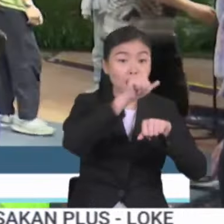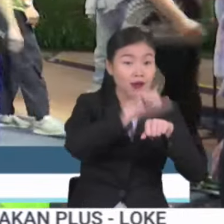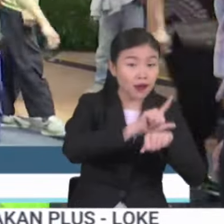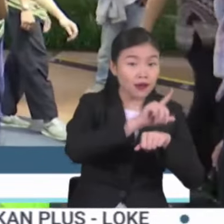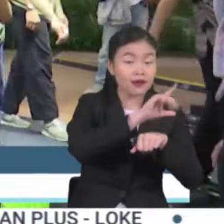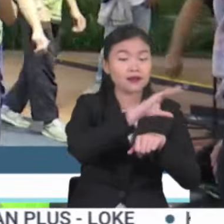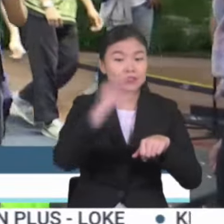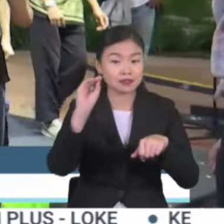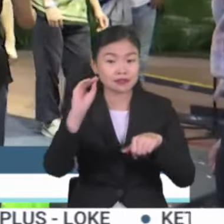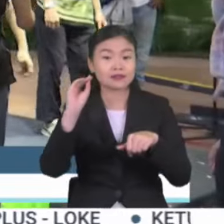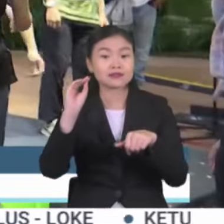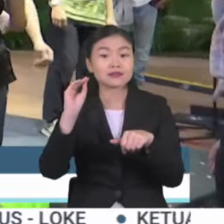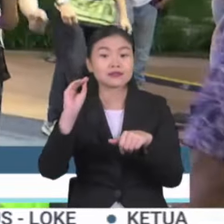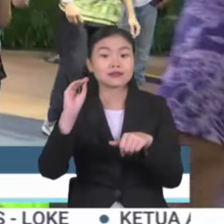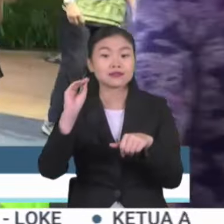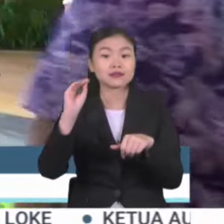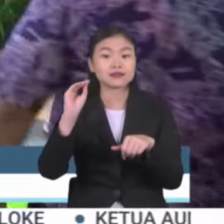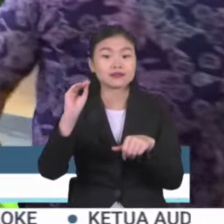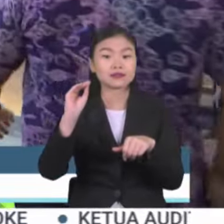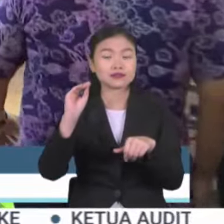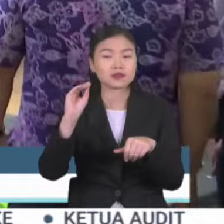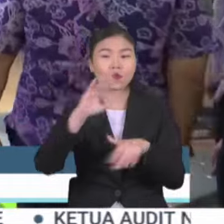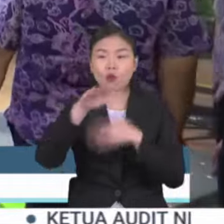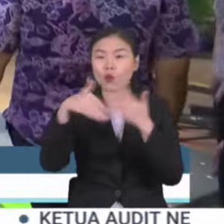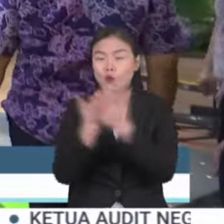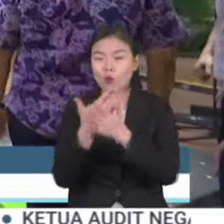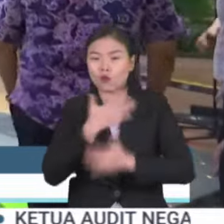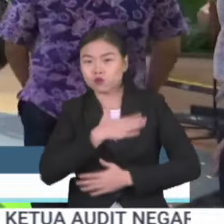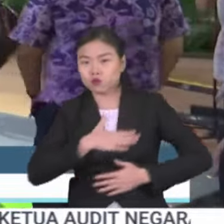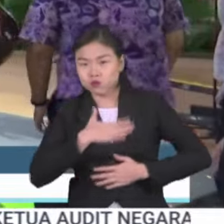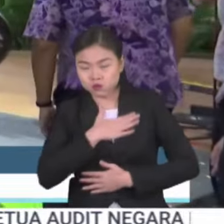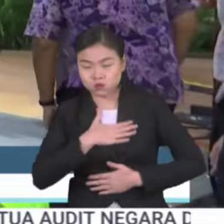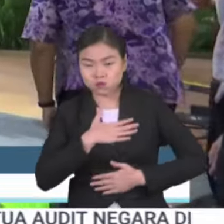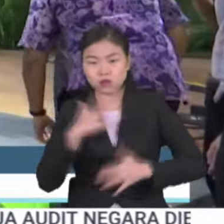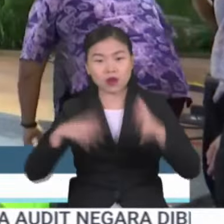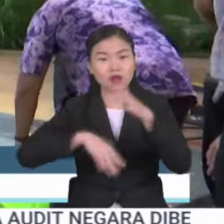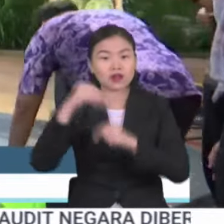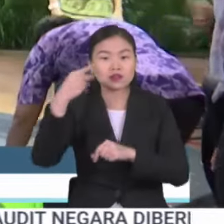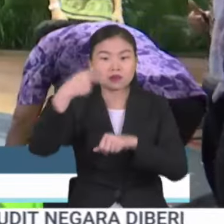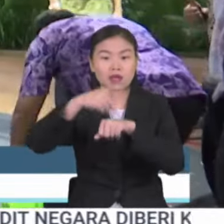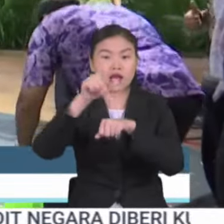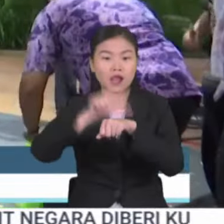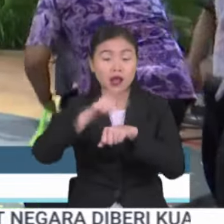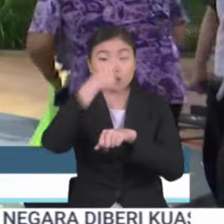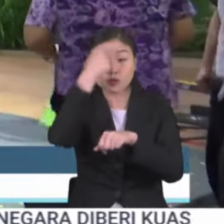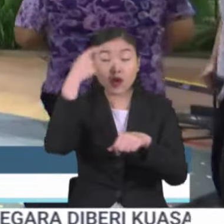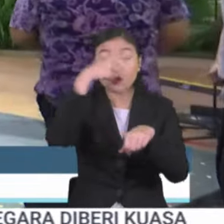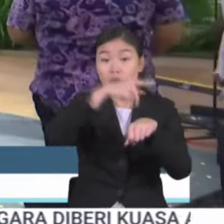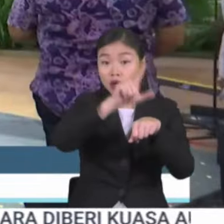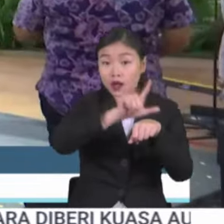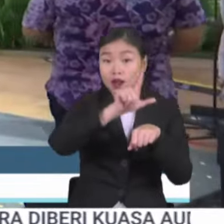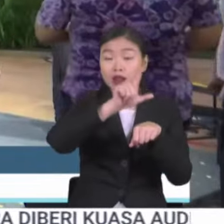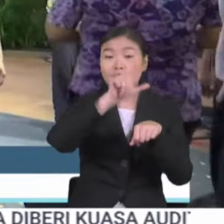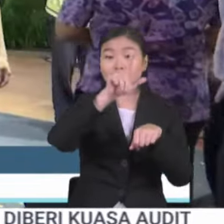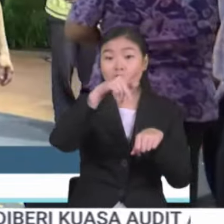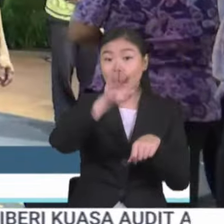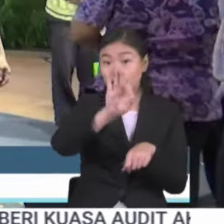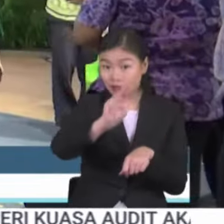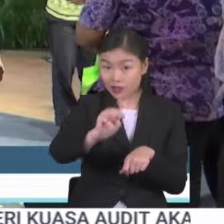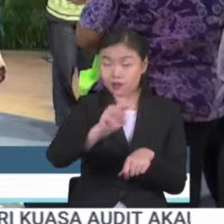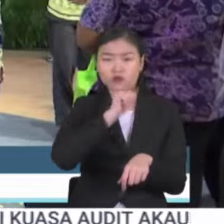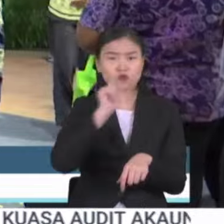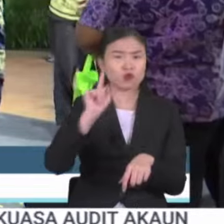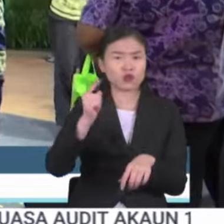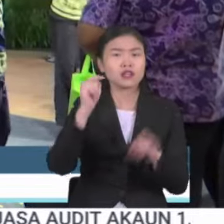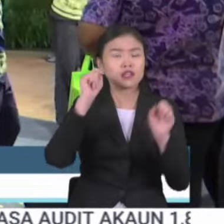seterusnya ianya digemari juga oleh penduduk di luar Langkawi, kerana Langkawi FM bukan saja dapat